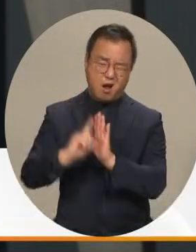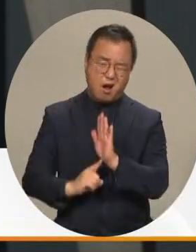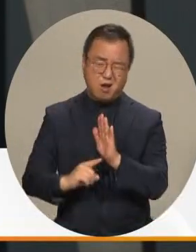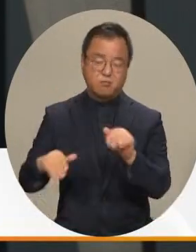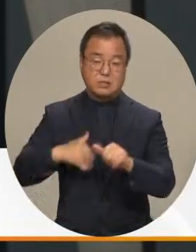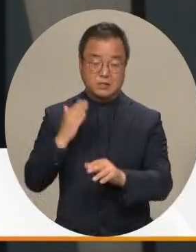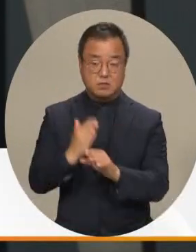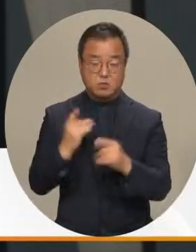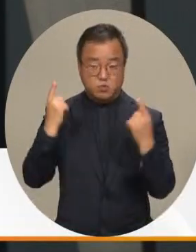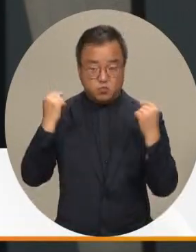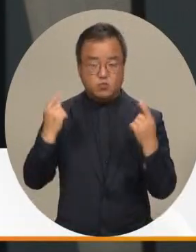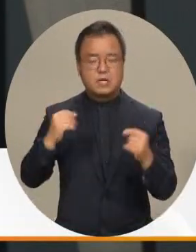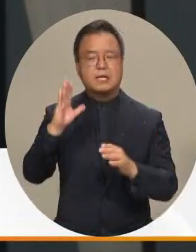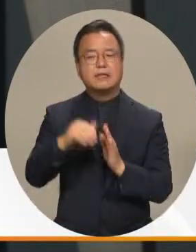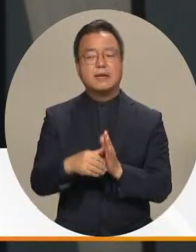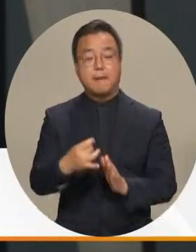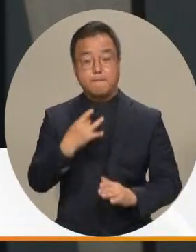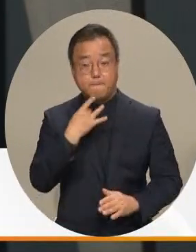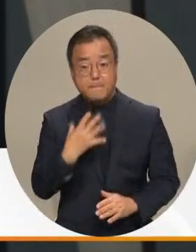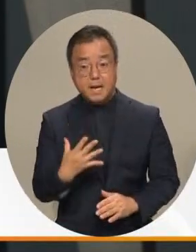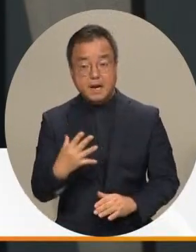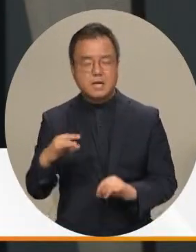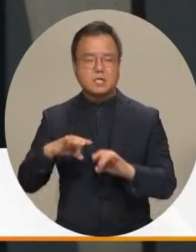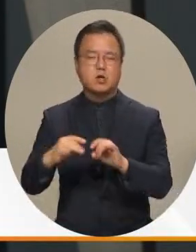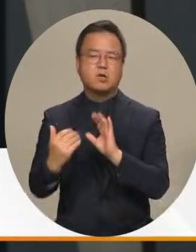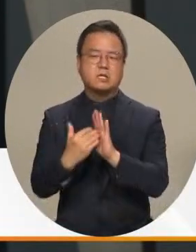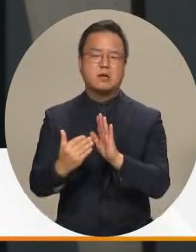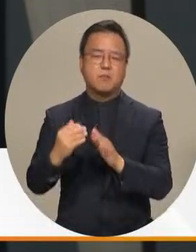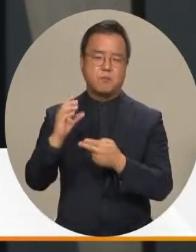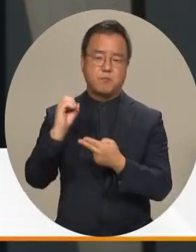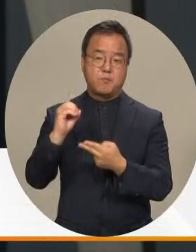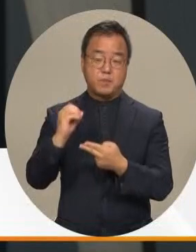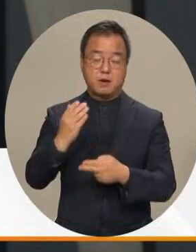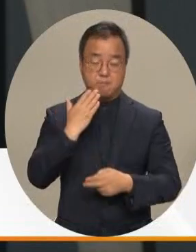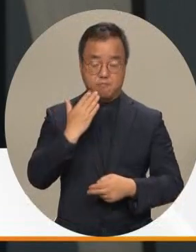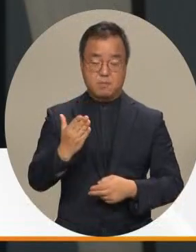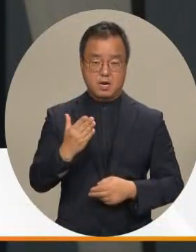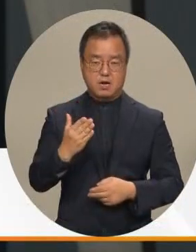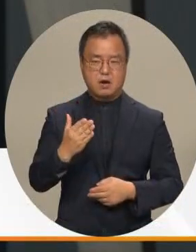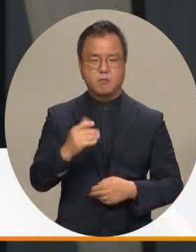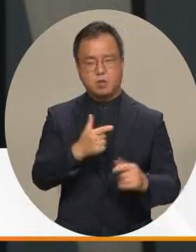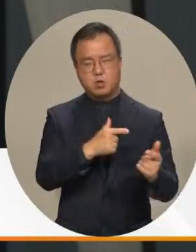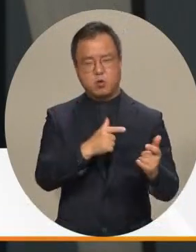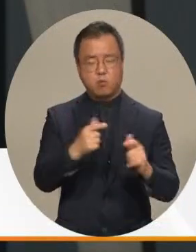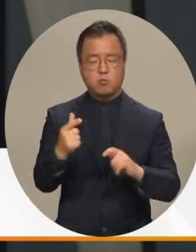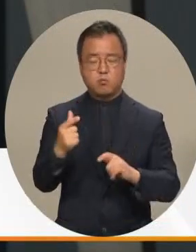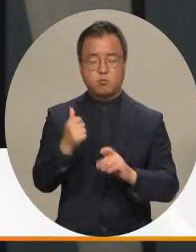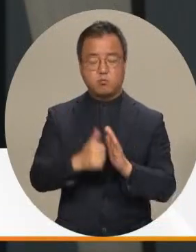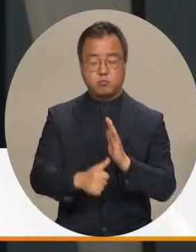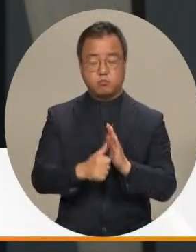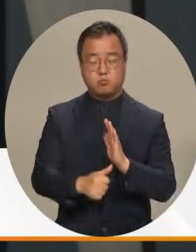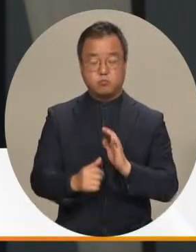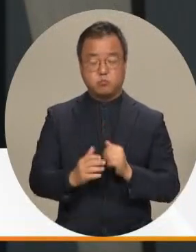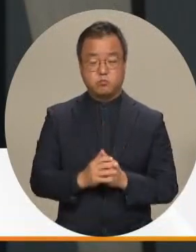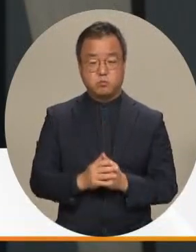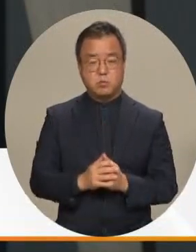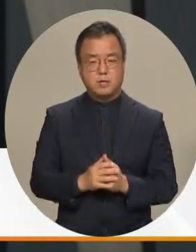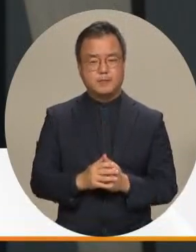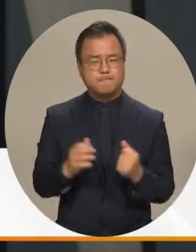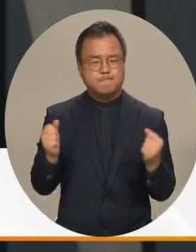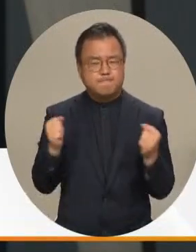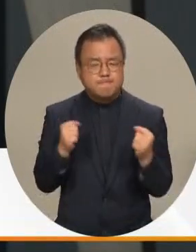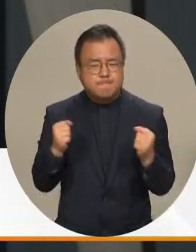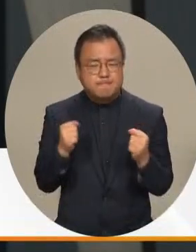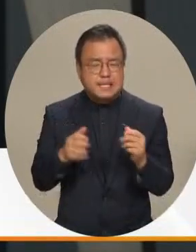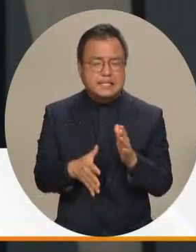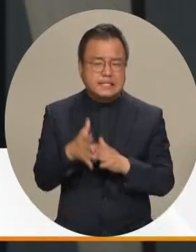조건을 유지해 줘야만 초선도 현상이 나타나는 남나이 오븐 합금 뭐 이런 소재들이 대부분이기 때문에 냉각